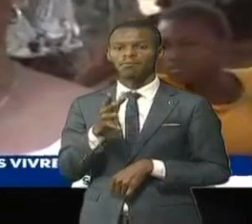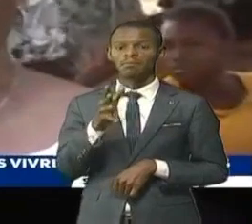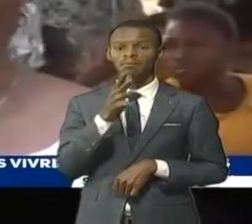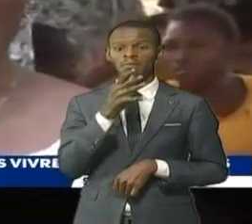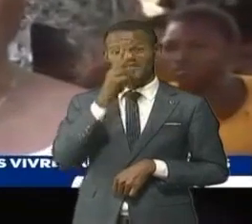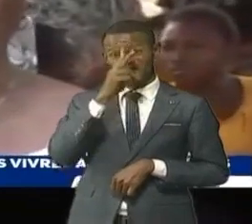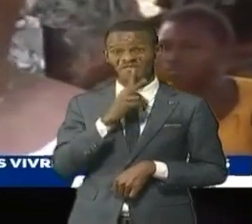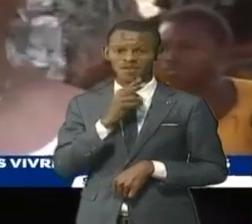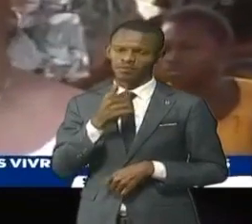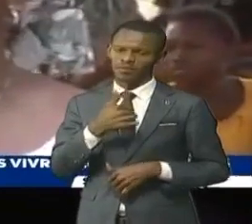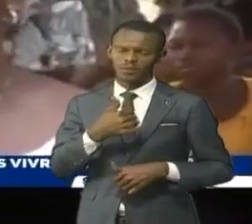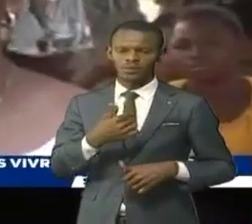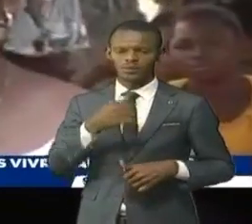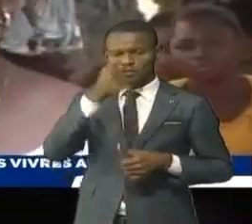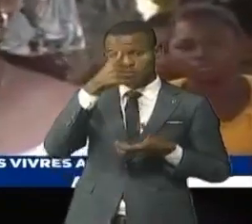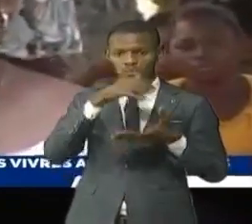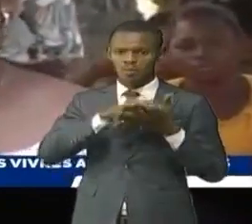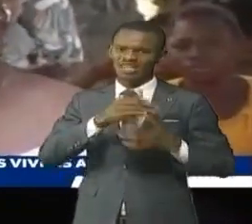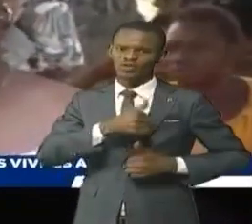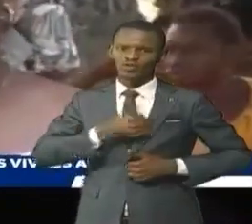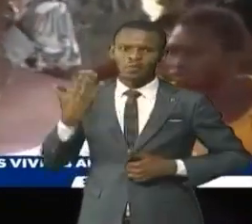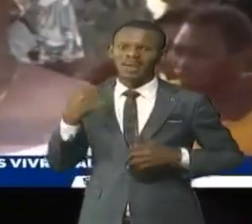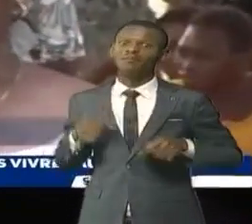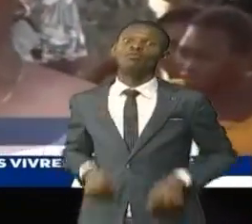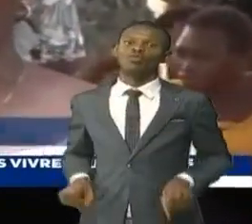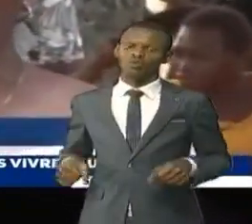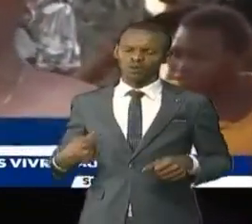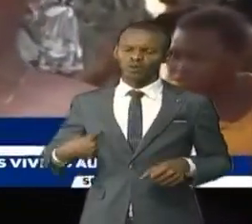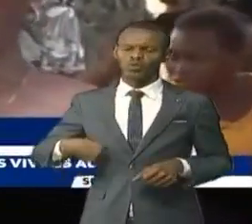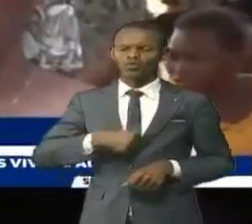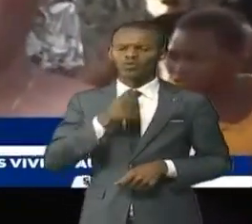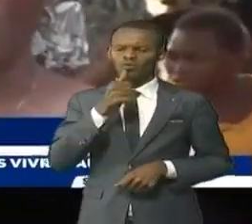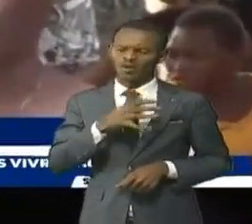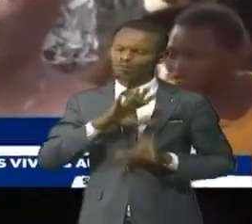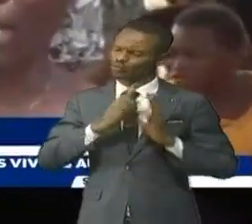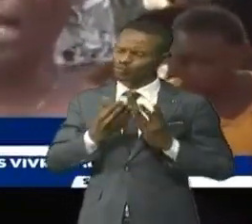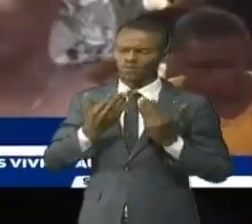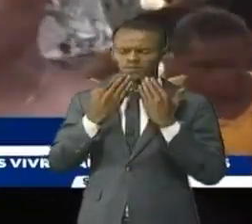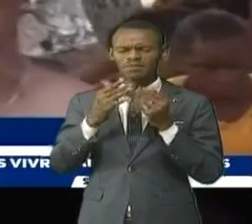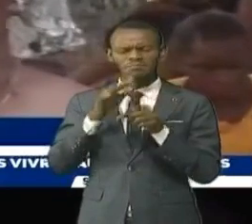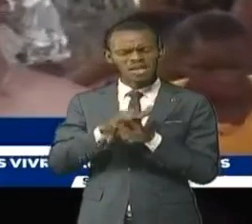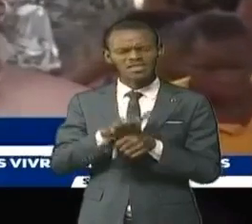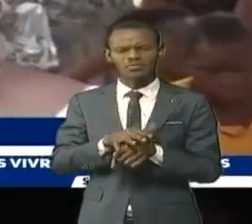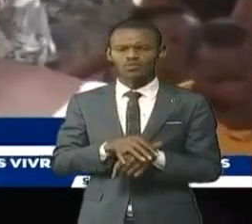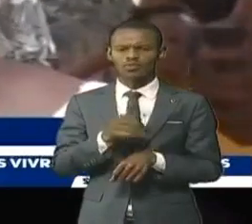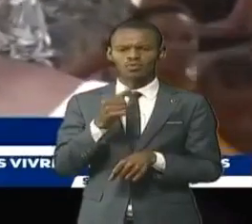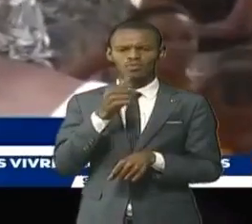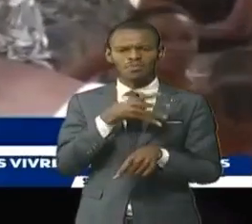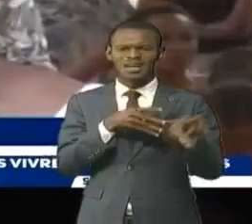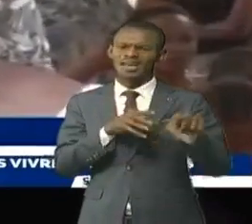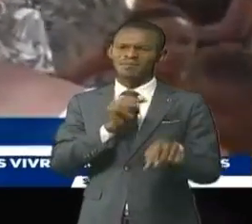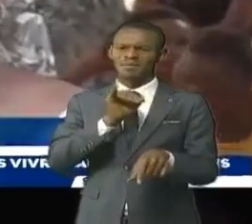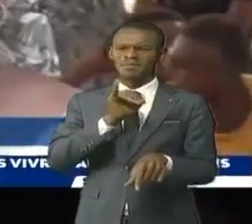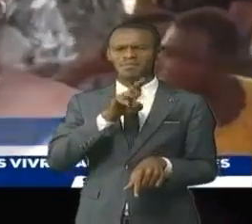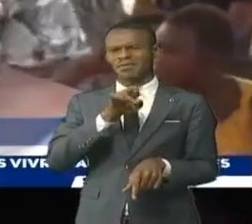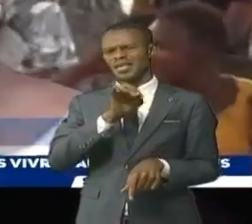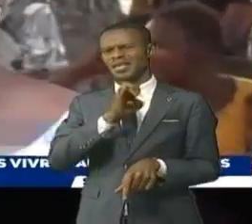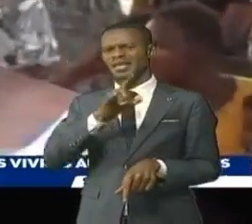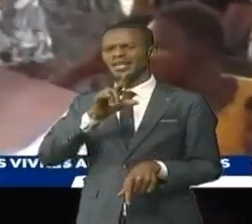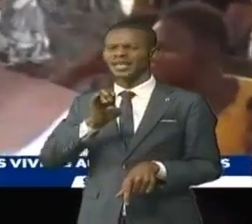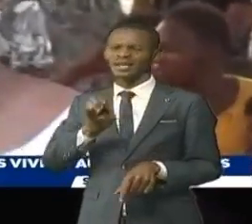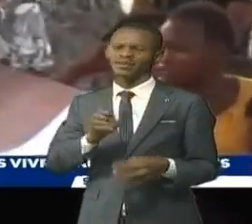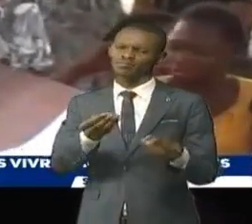Les mamans veuves du Conseta remercient Madame Mireille de penser à elle en cette période de fin